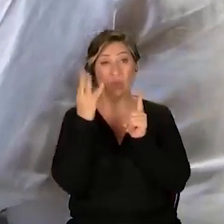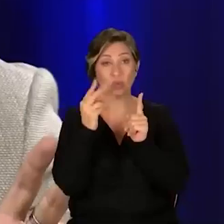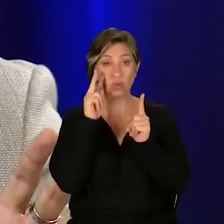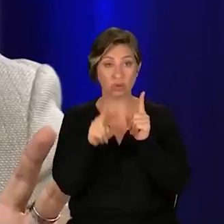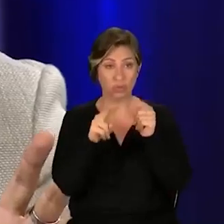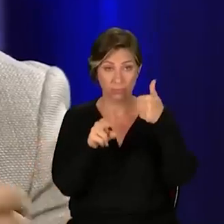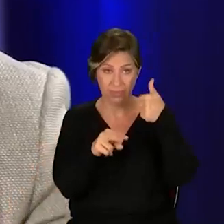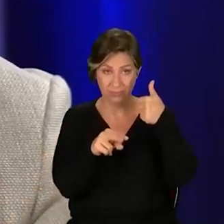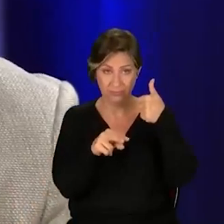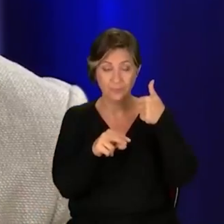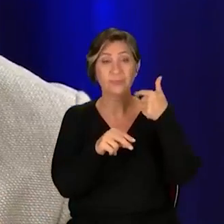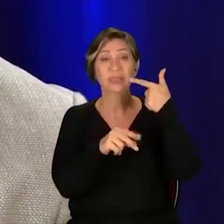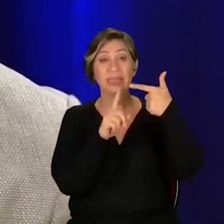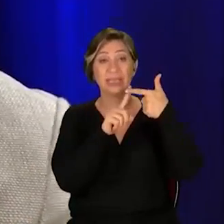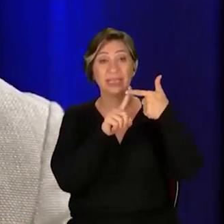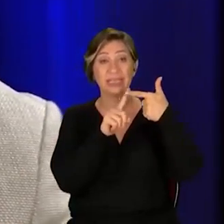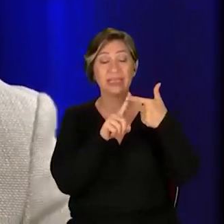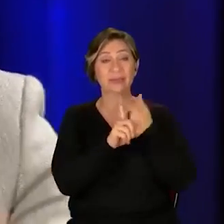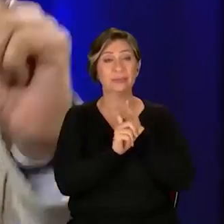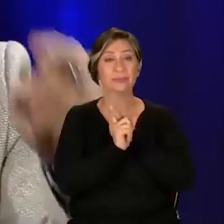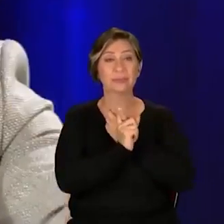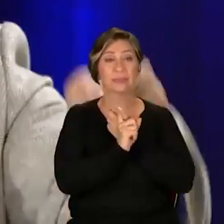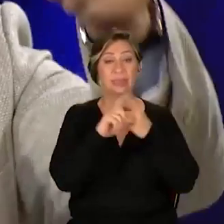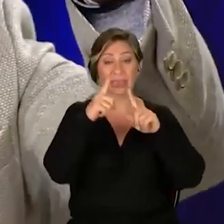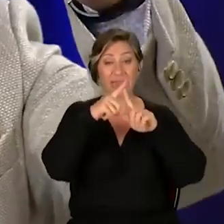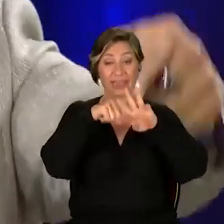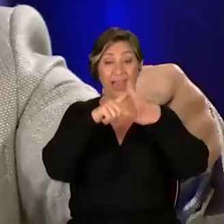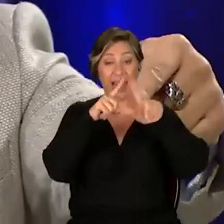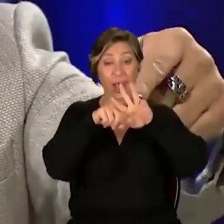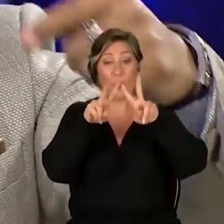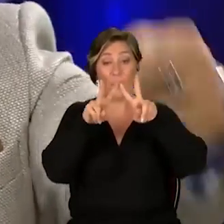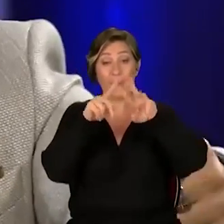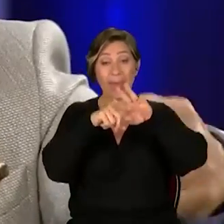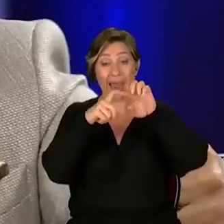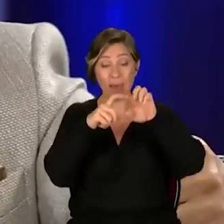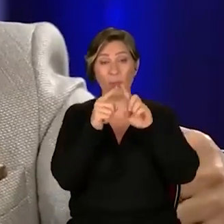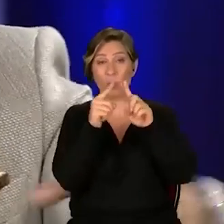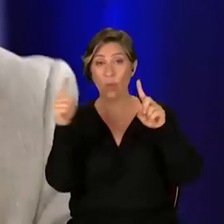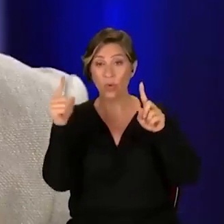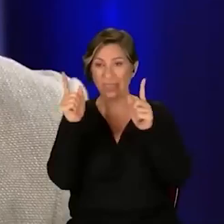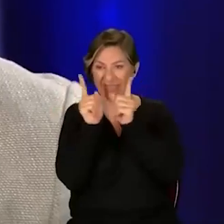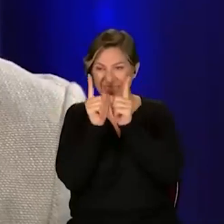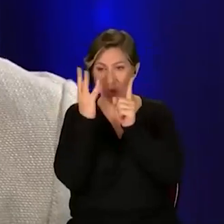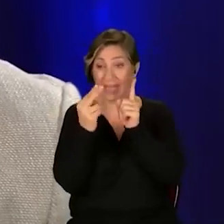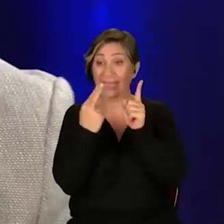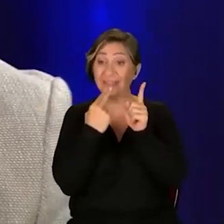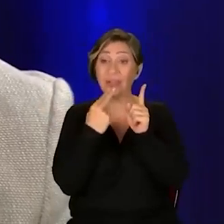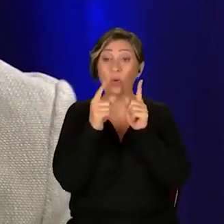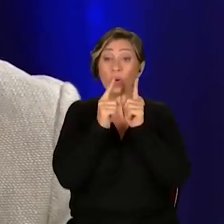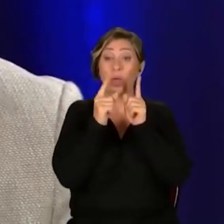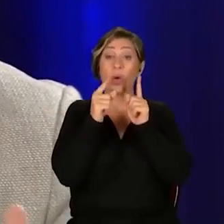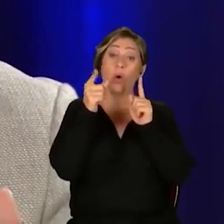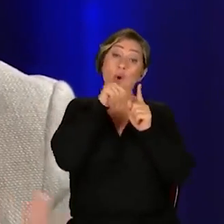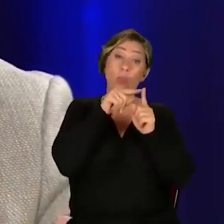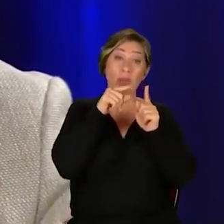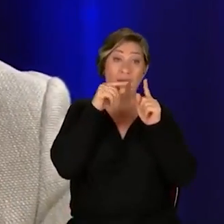bir. İkincisi de şunu gösterdi. Telomer boyu kısa olan kadınlarla telomer boyu uzun olan,